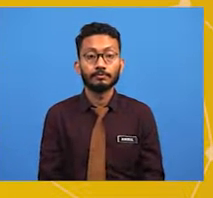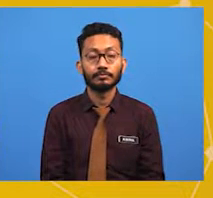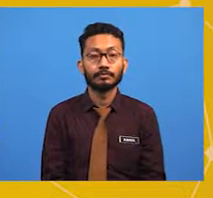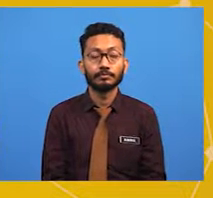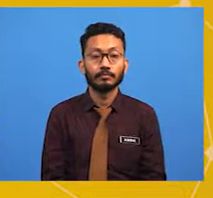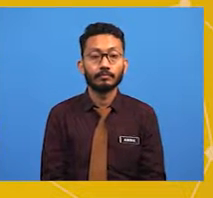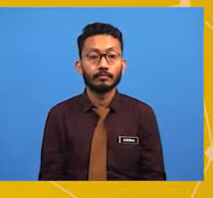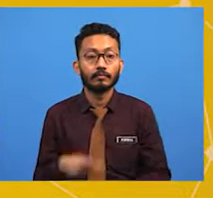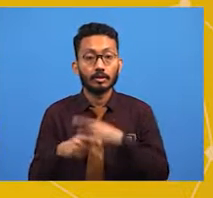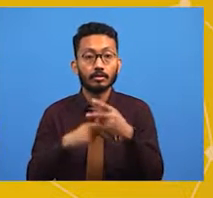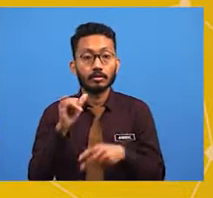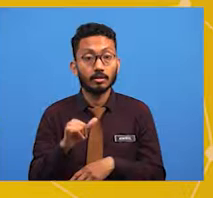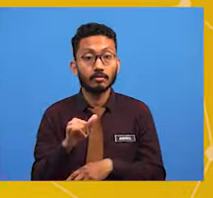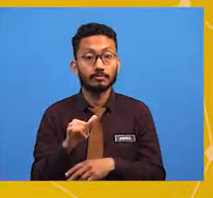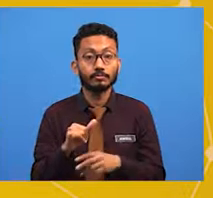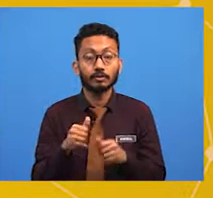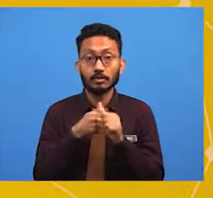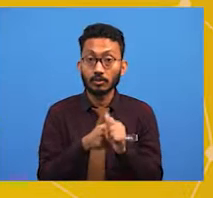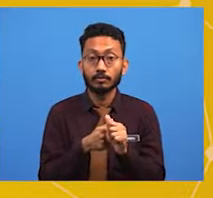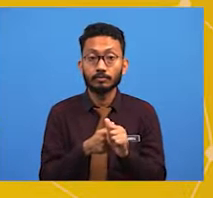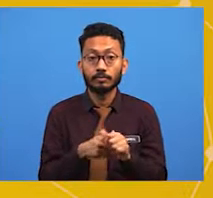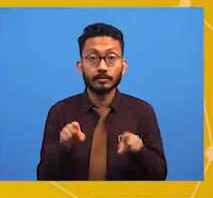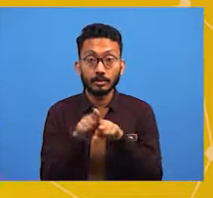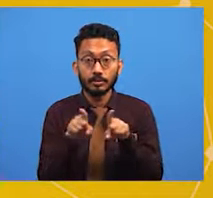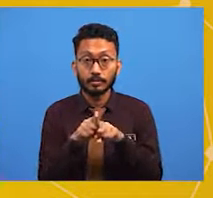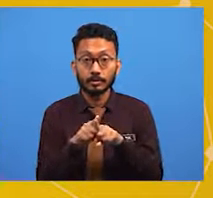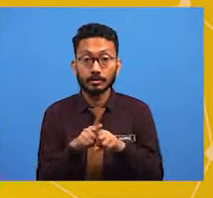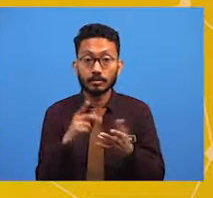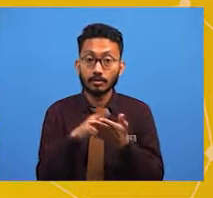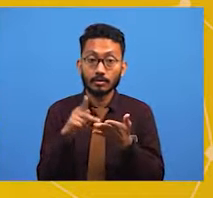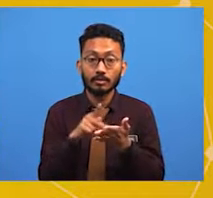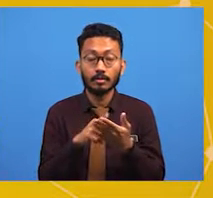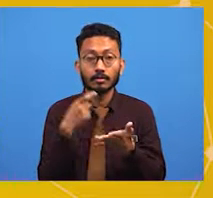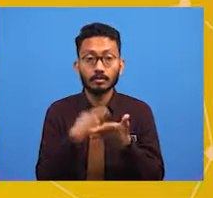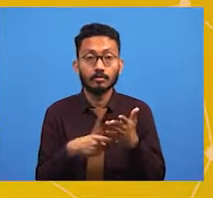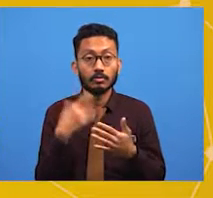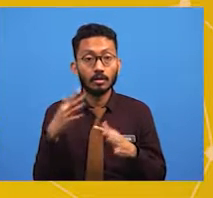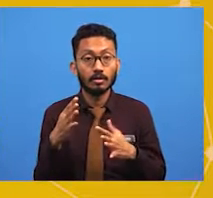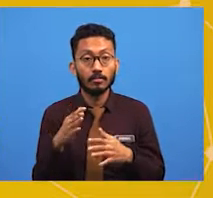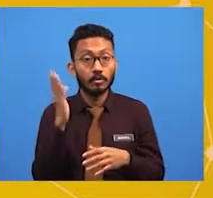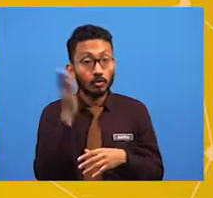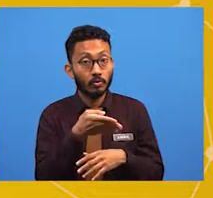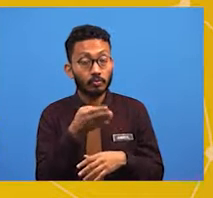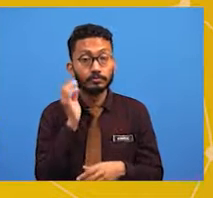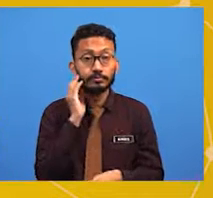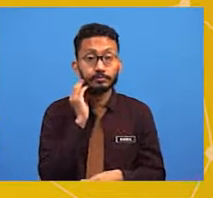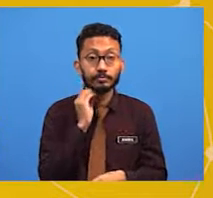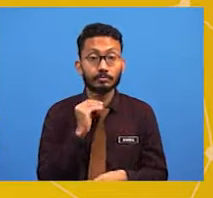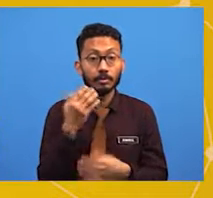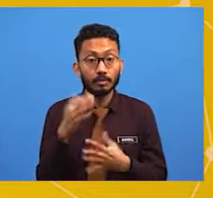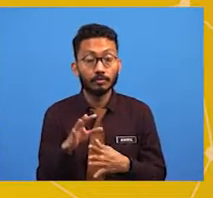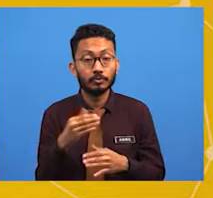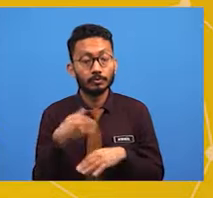Proses yang terlibat ialah pengiraan harga selepas diskaun. Kemudian,